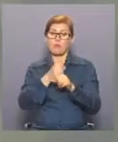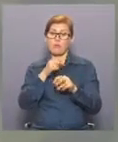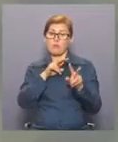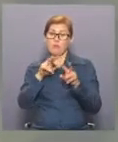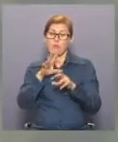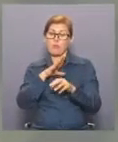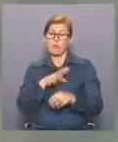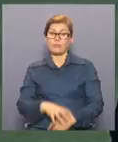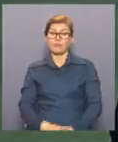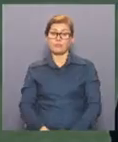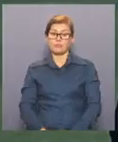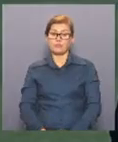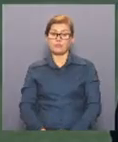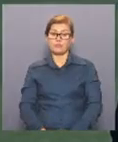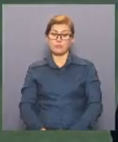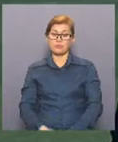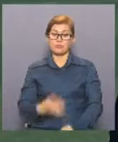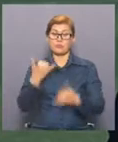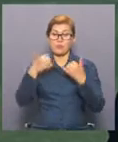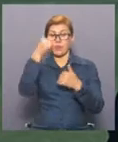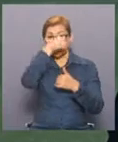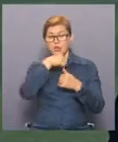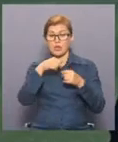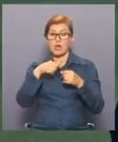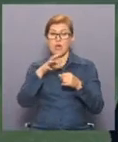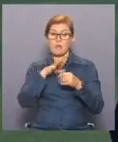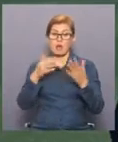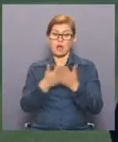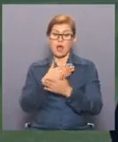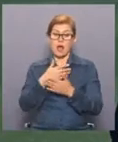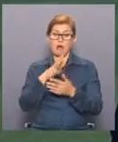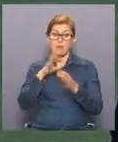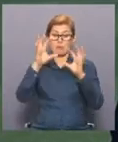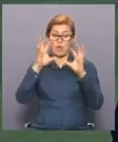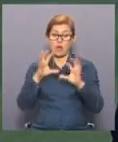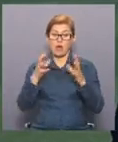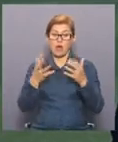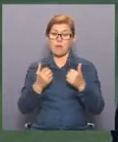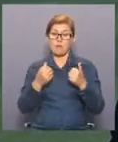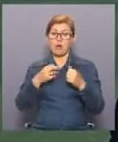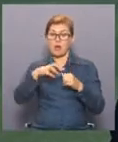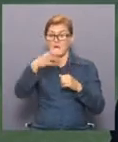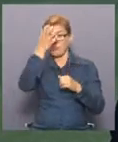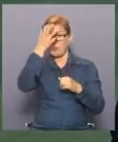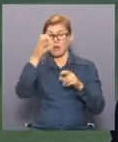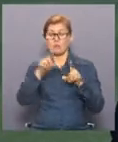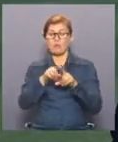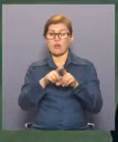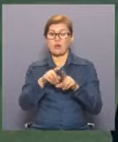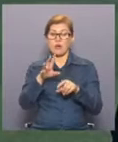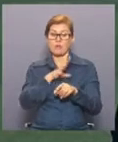алмақ. Биылғы жылда жаңа форматта қабылданған елтаңбамыз, соны